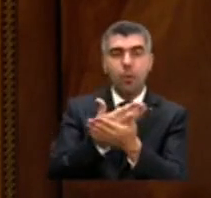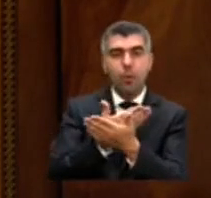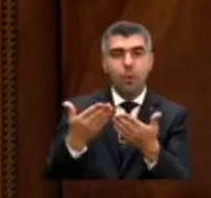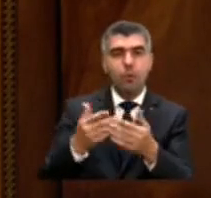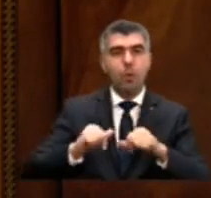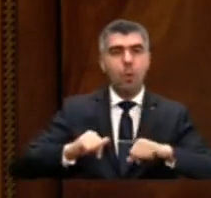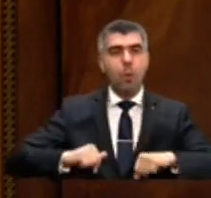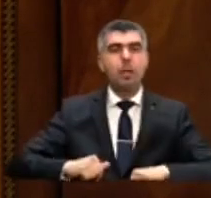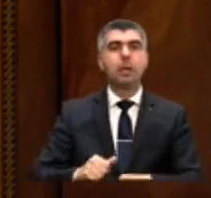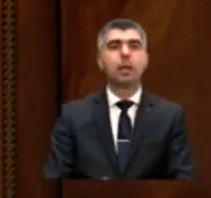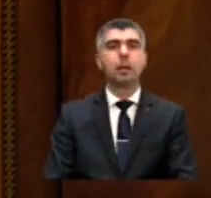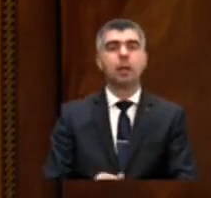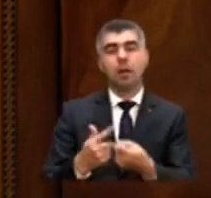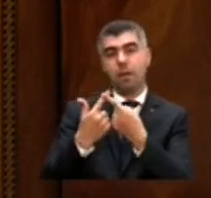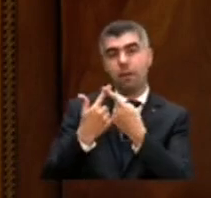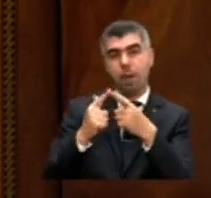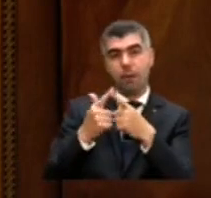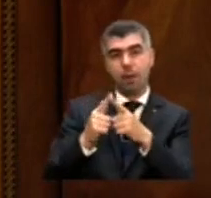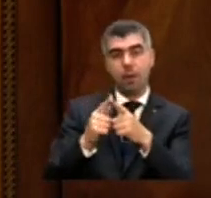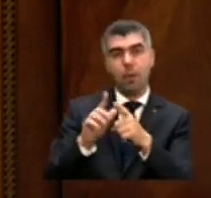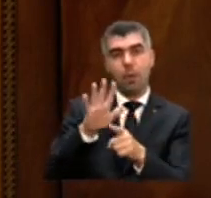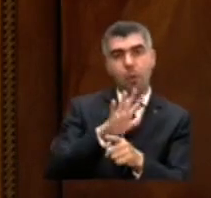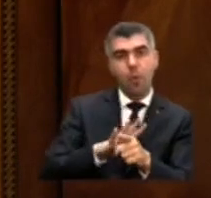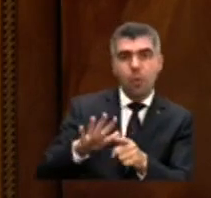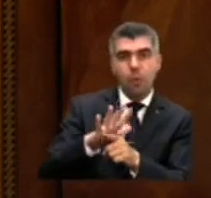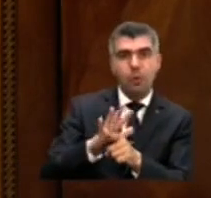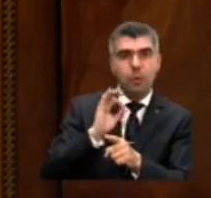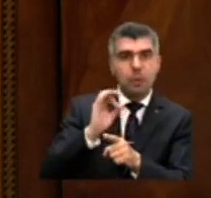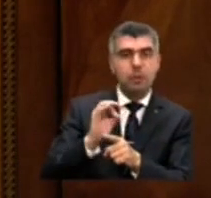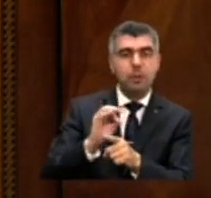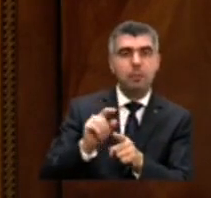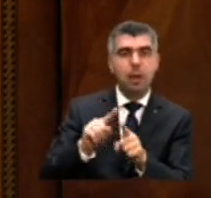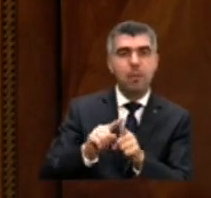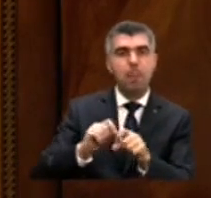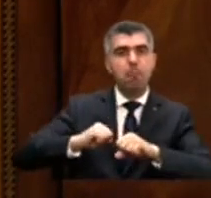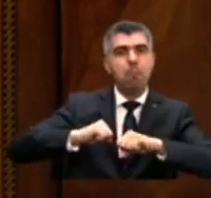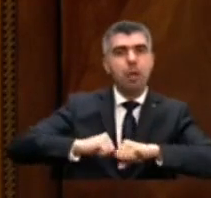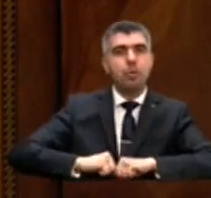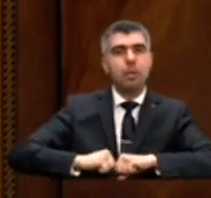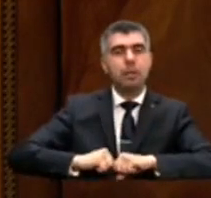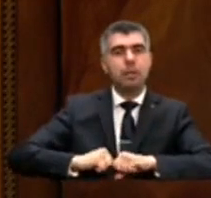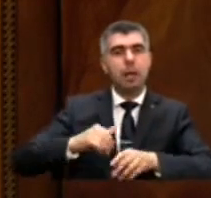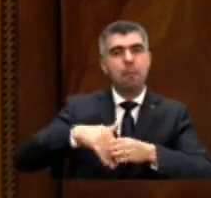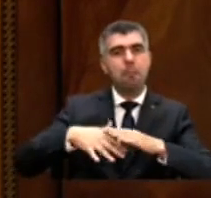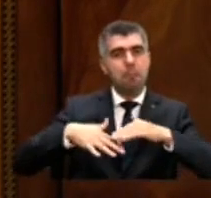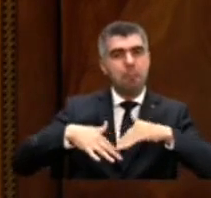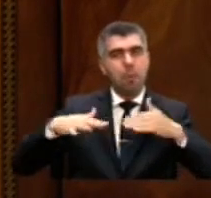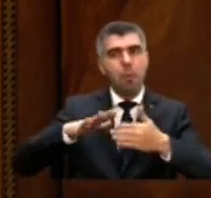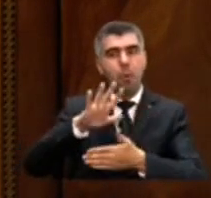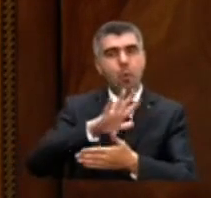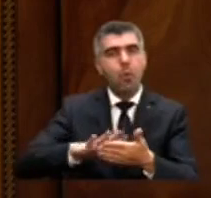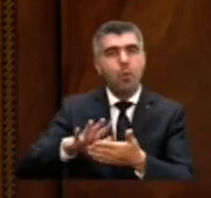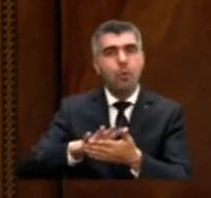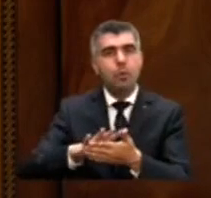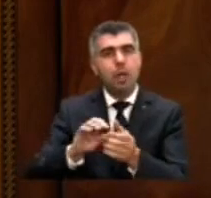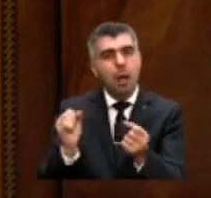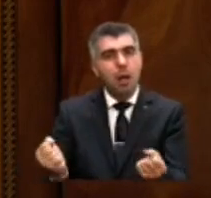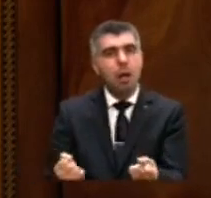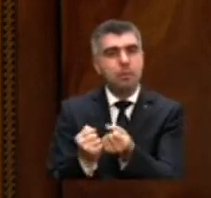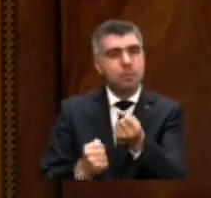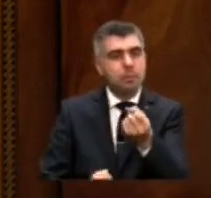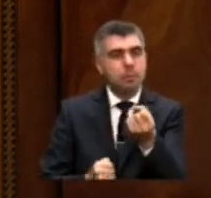الوزارات والمؤسسات المركزية والمجالس الترابية المتدخلة في تنمية العالم القاري من أجل تنفيذ